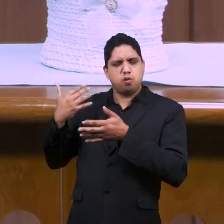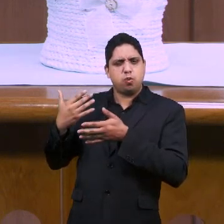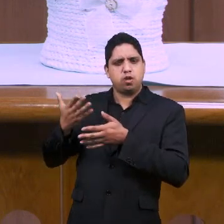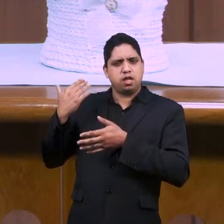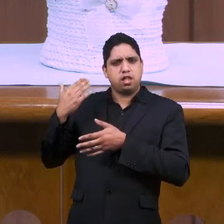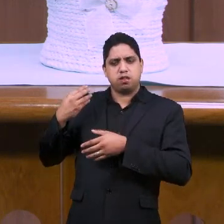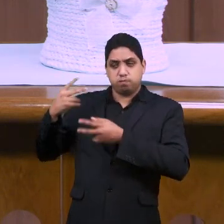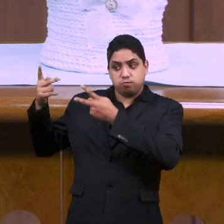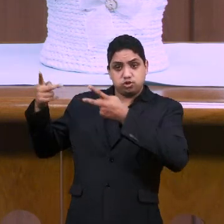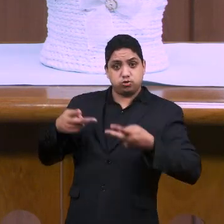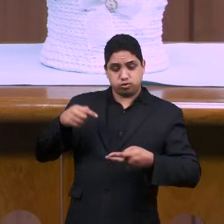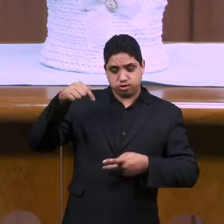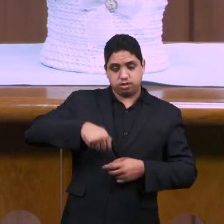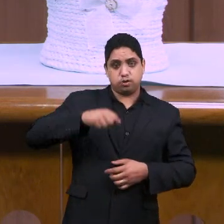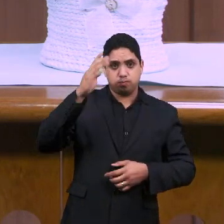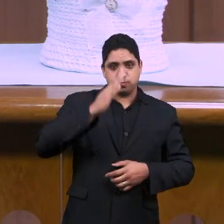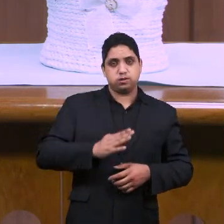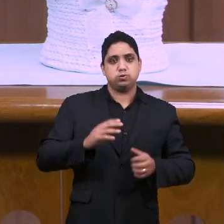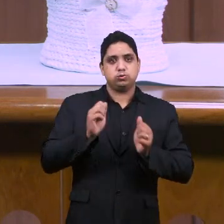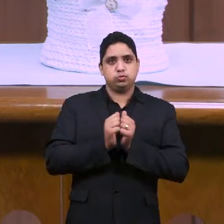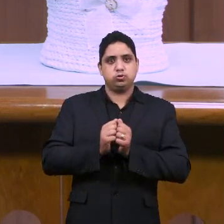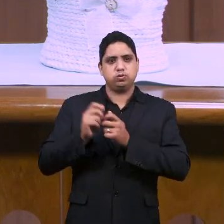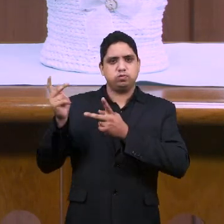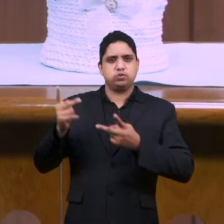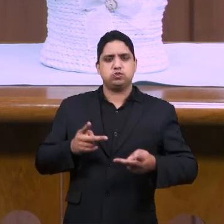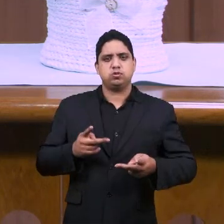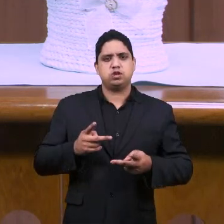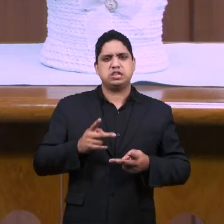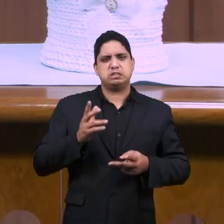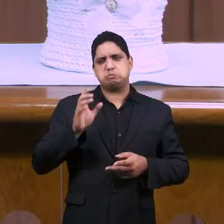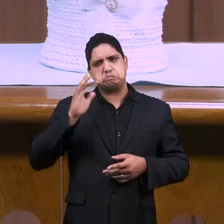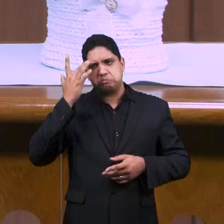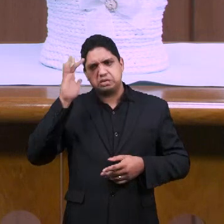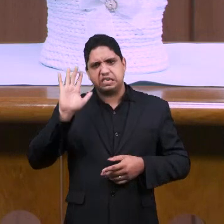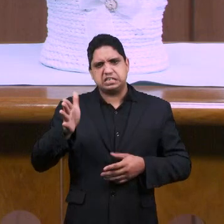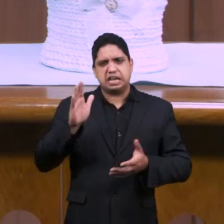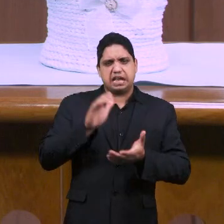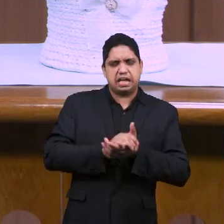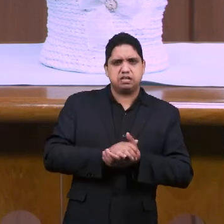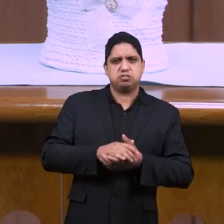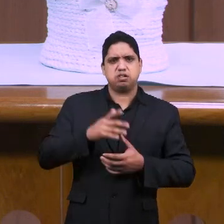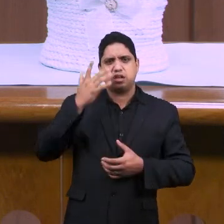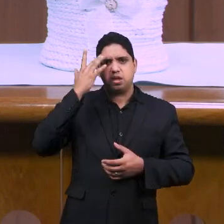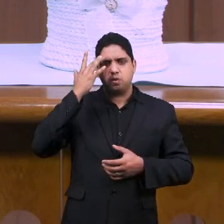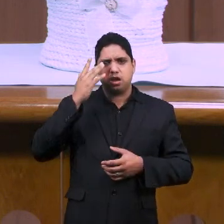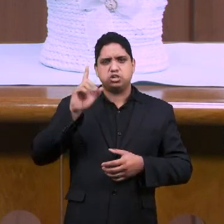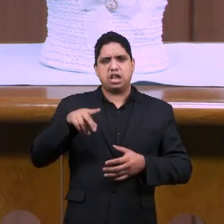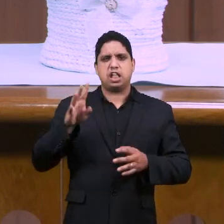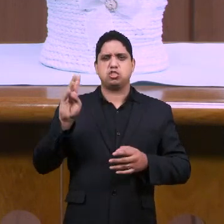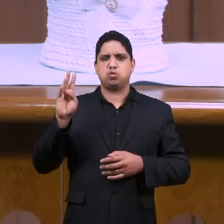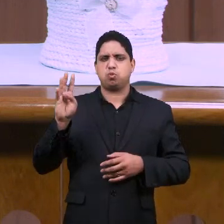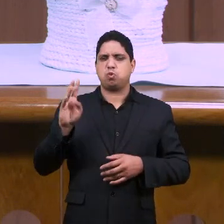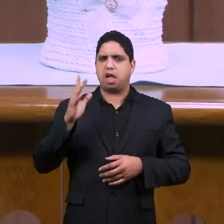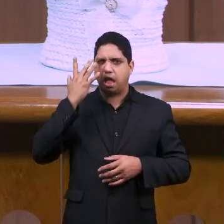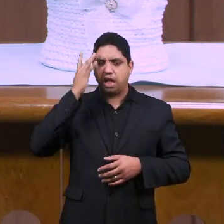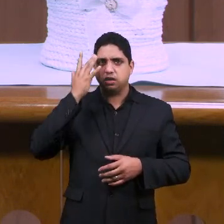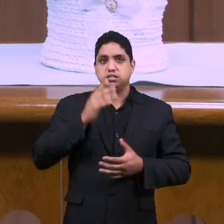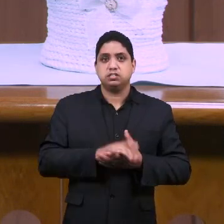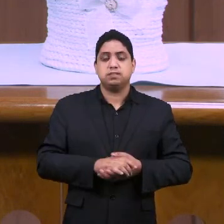nous. Quand il nous a visités avec sa future épouse,